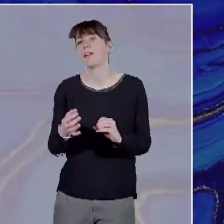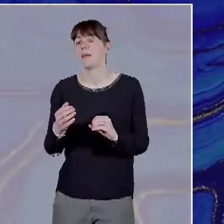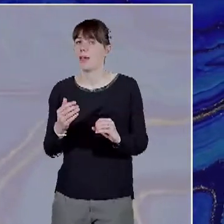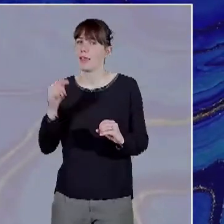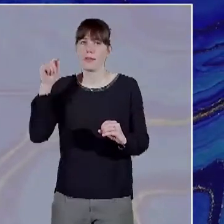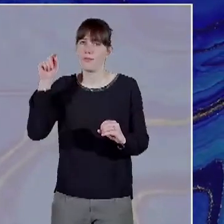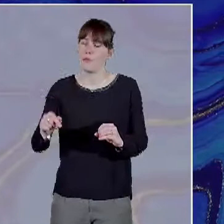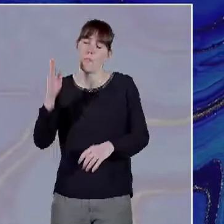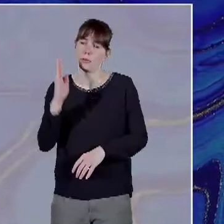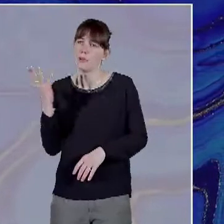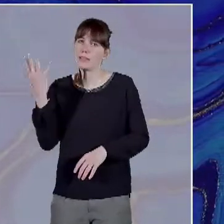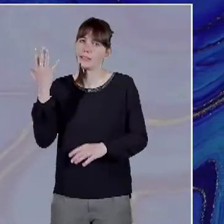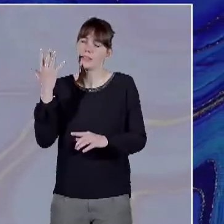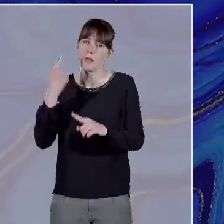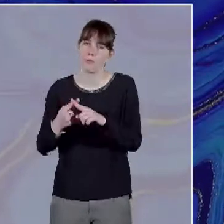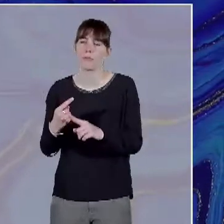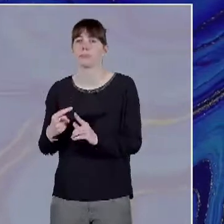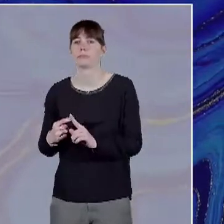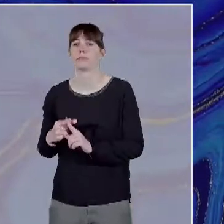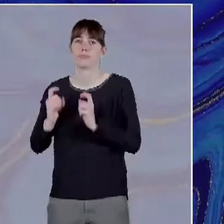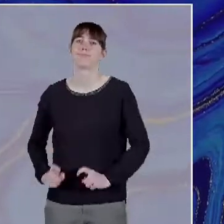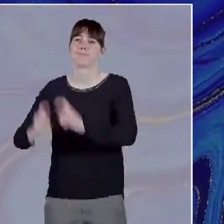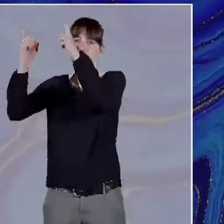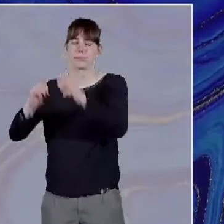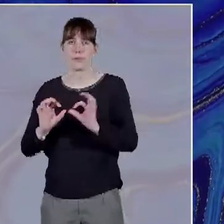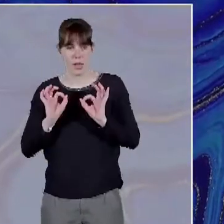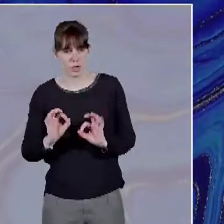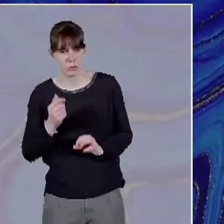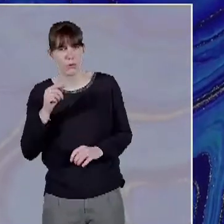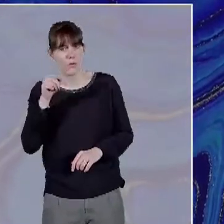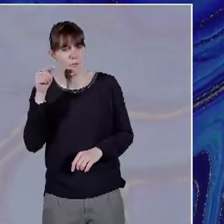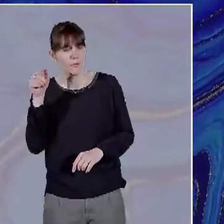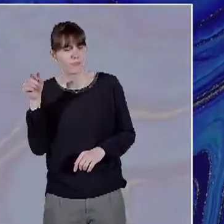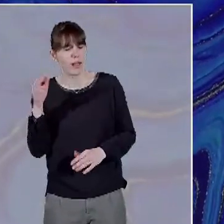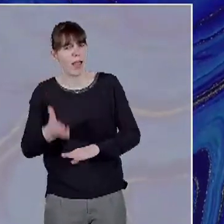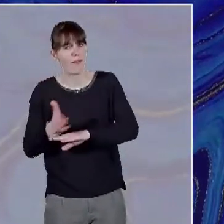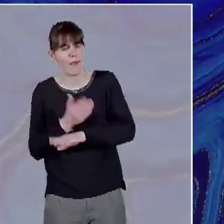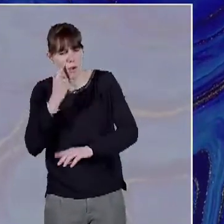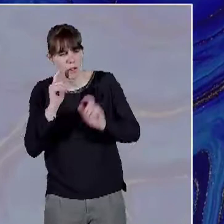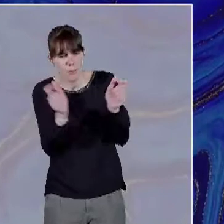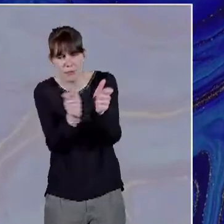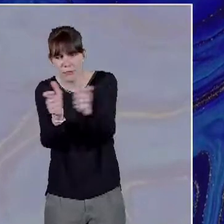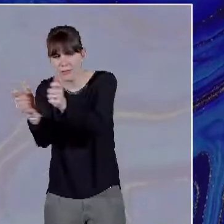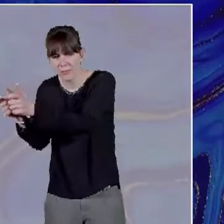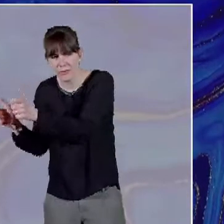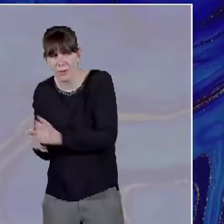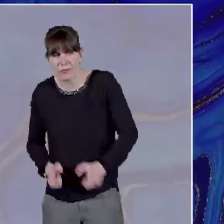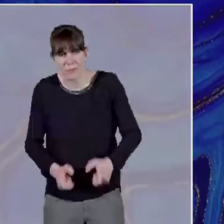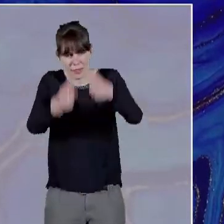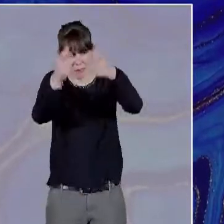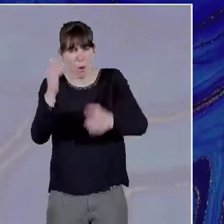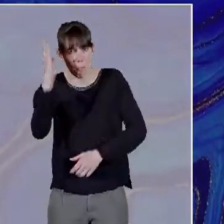que vous avez identifié un patrimoine qui pourrait être sujet à cette rénovation. Je crois que rien qu'en France, c'est 8 milliards qui